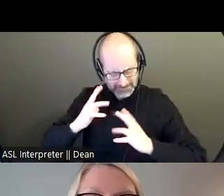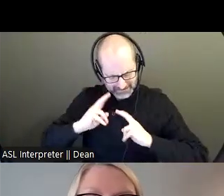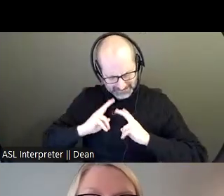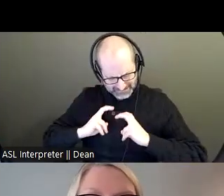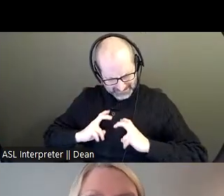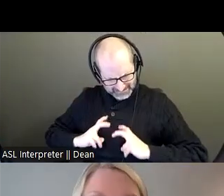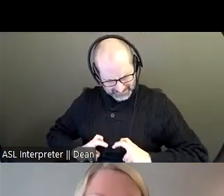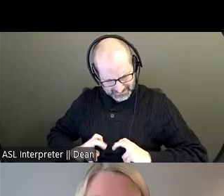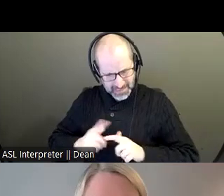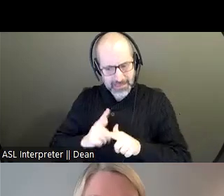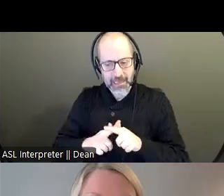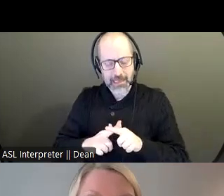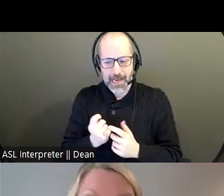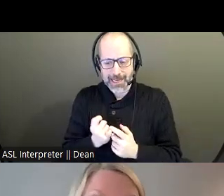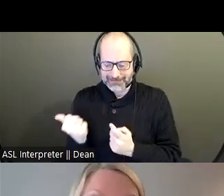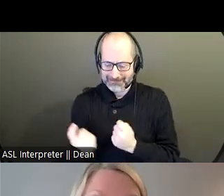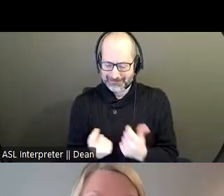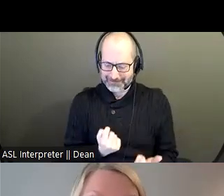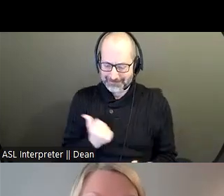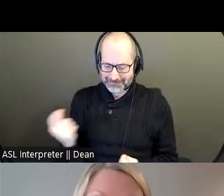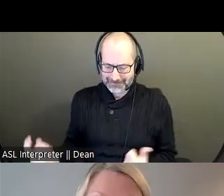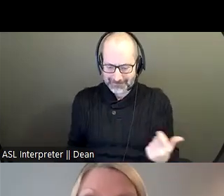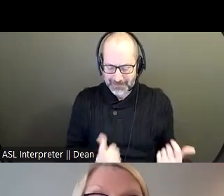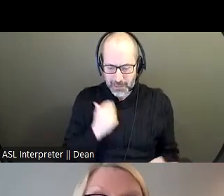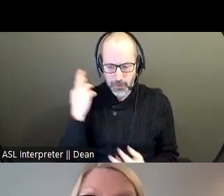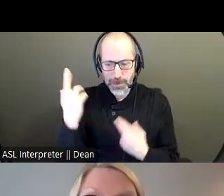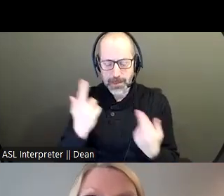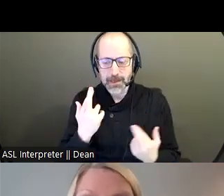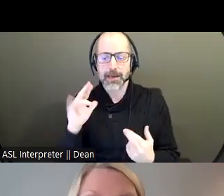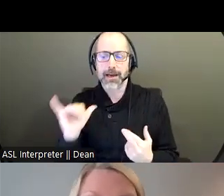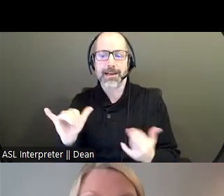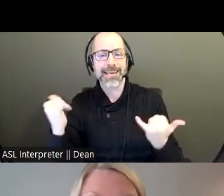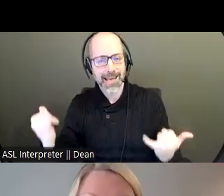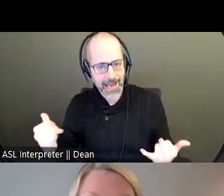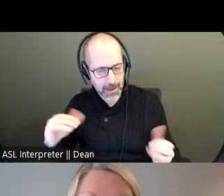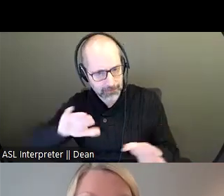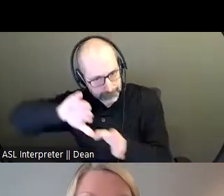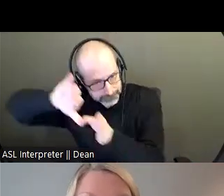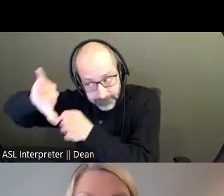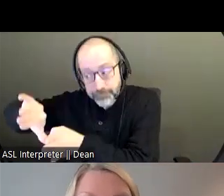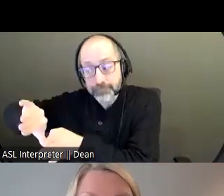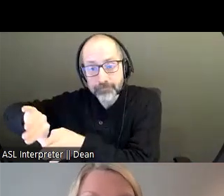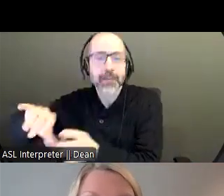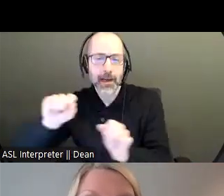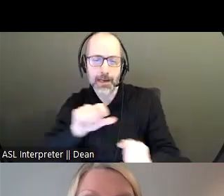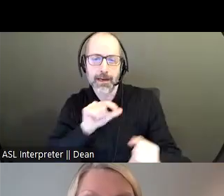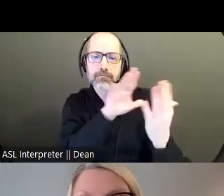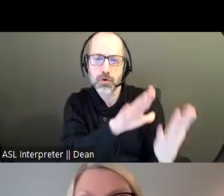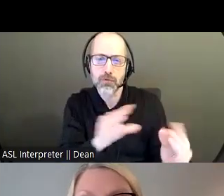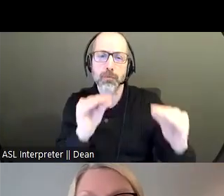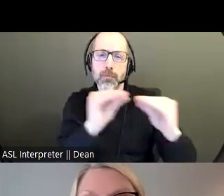euh, ces manières pour pour commencer à évoluer vers des approches plus